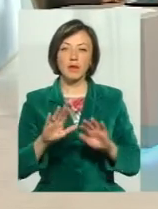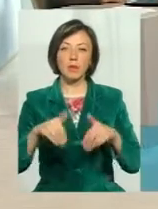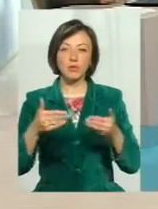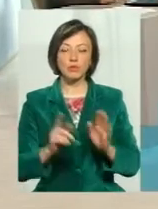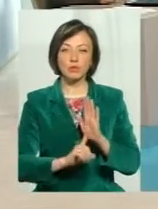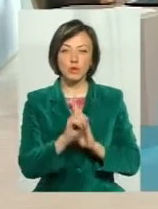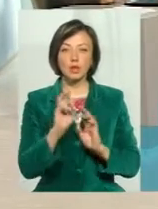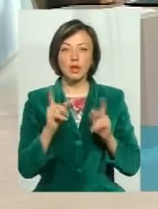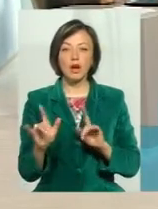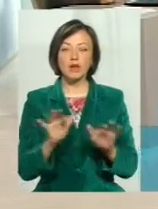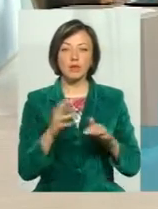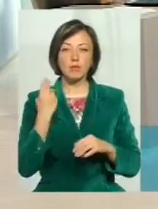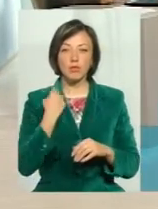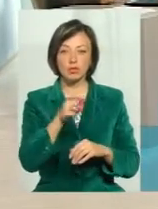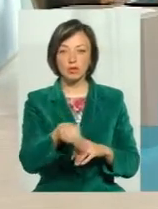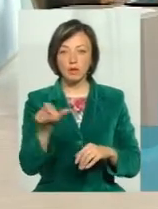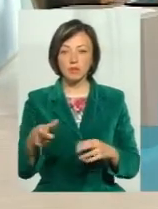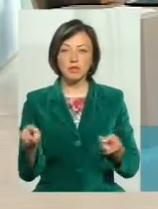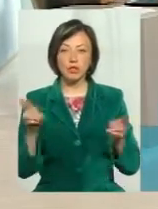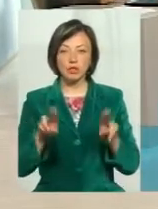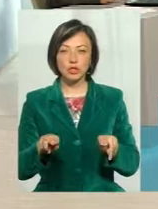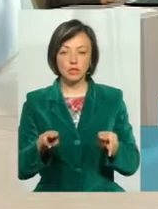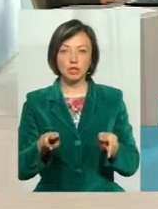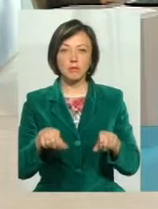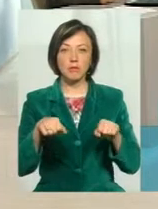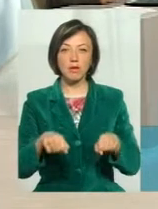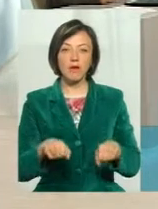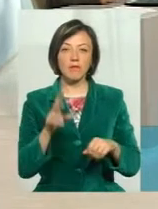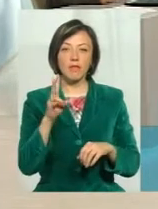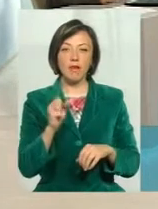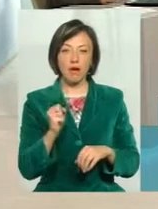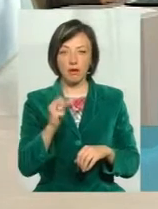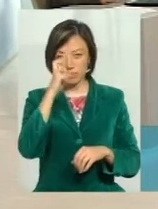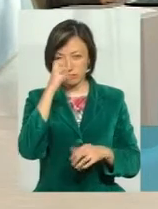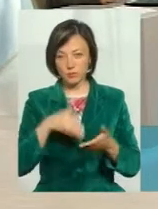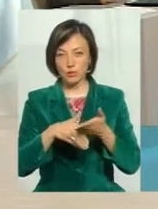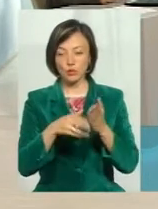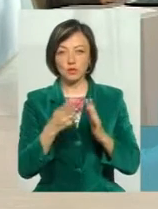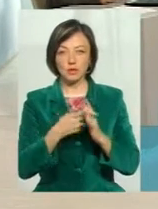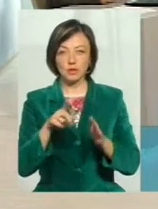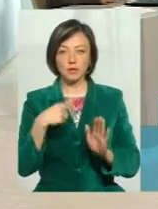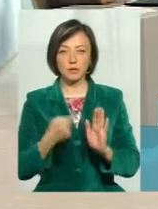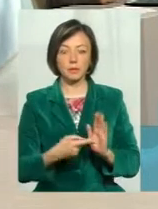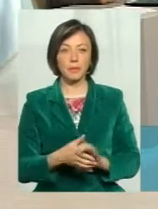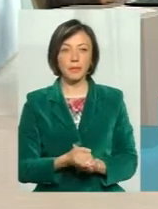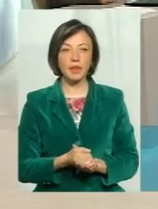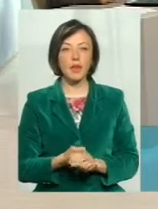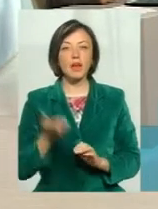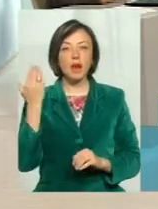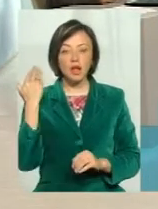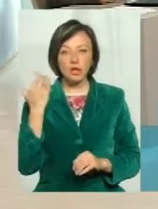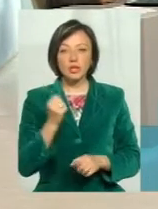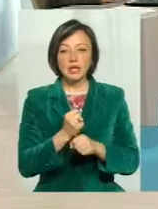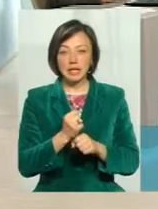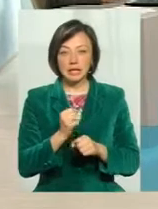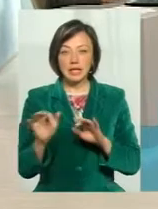а як же ж діяти боржникам, аби залишити право на субсидію? Ну, як і за раніше діючим порядком, так і